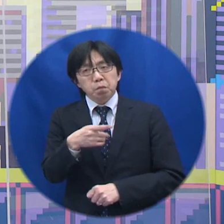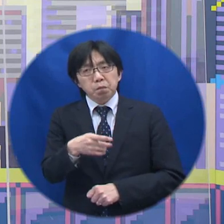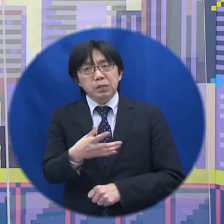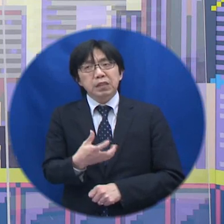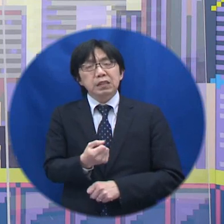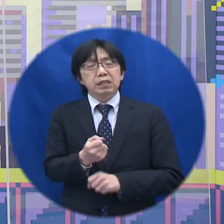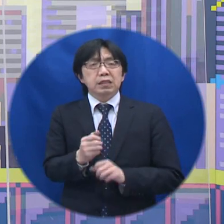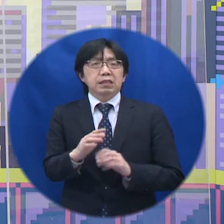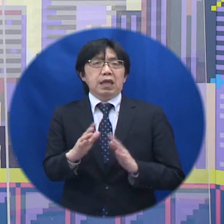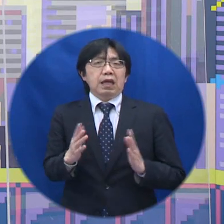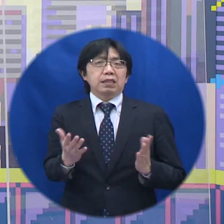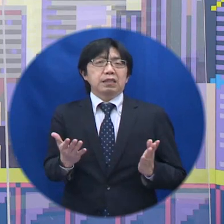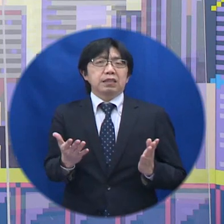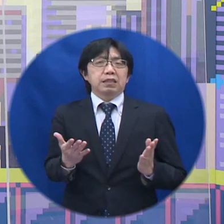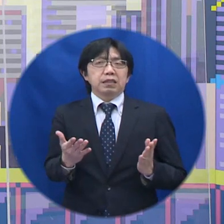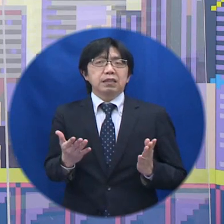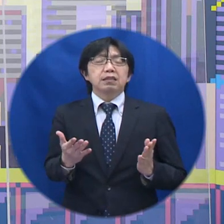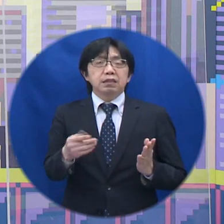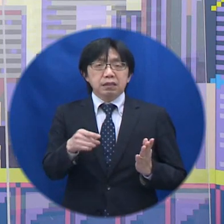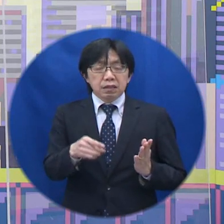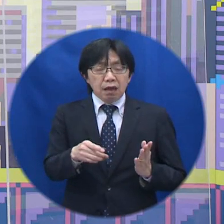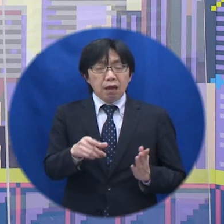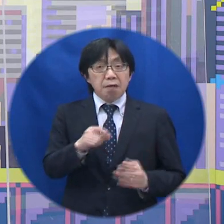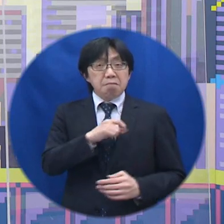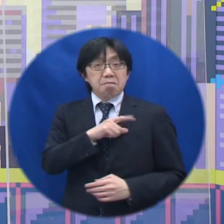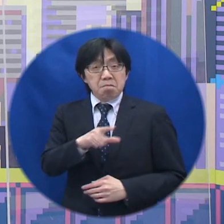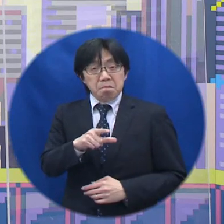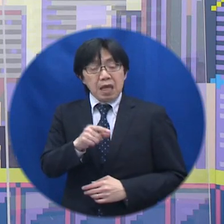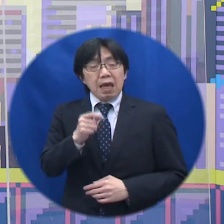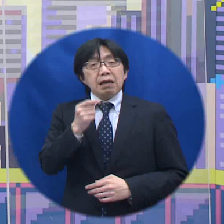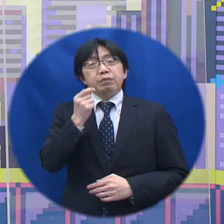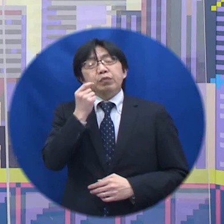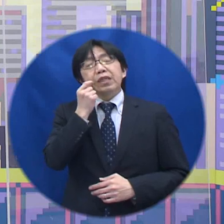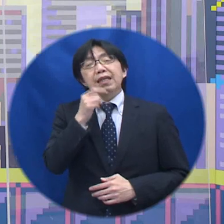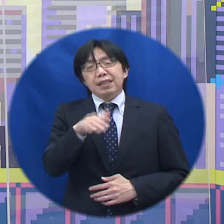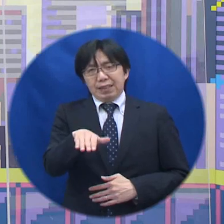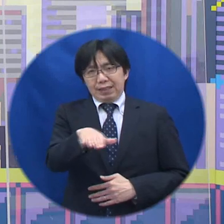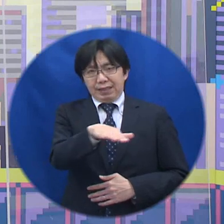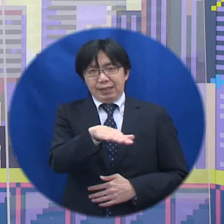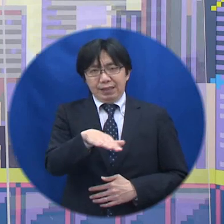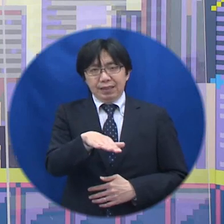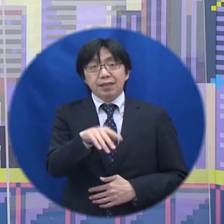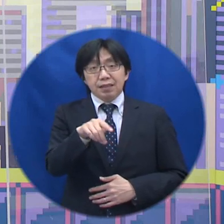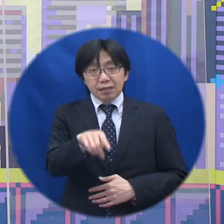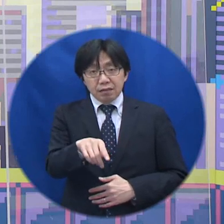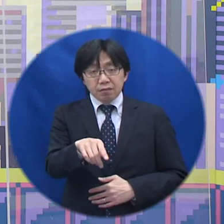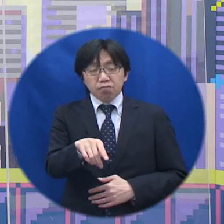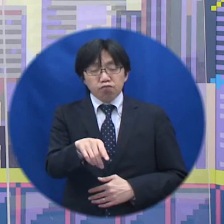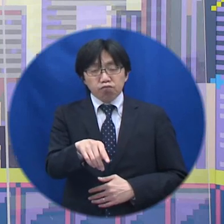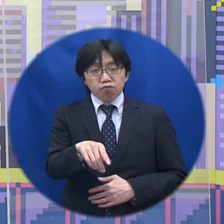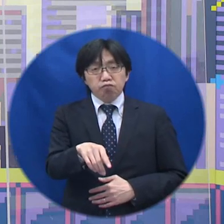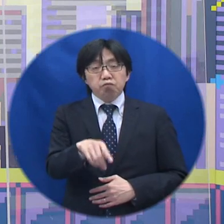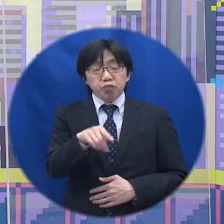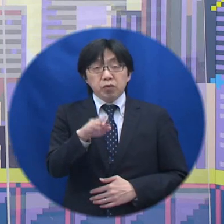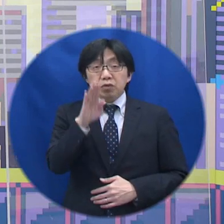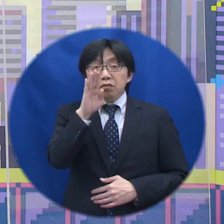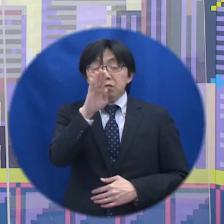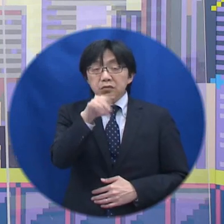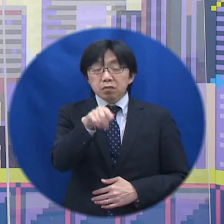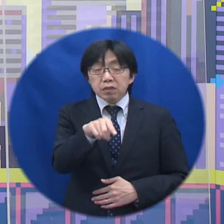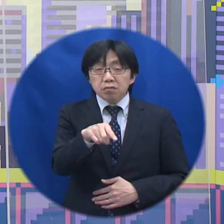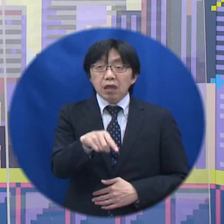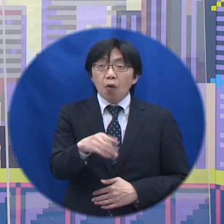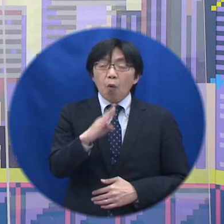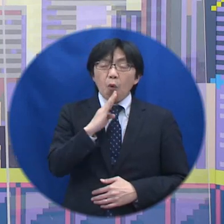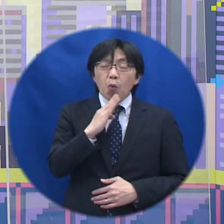自信がなく消極的になりがちです。そんな状態でもできないこともでき